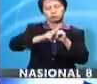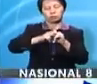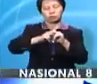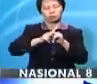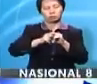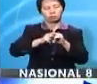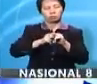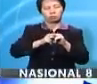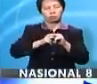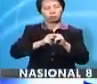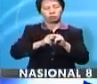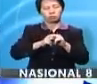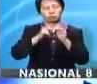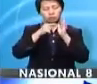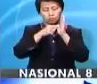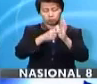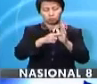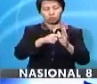ratio